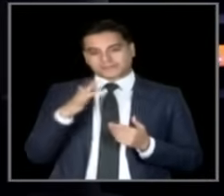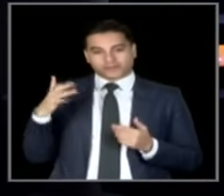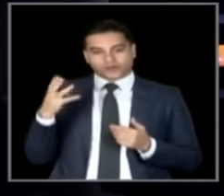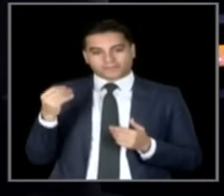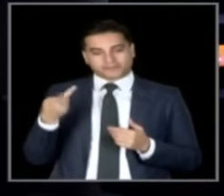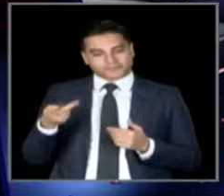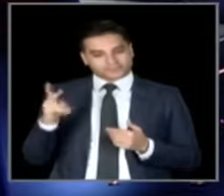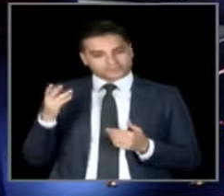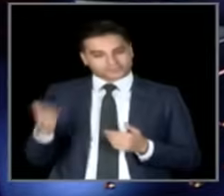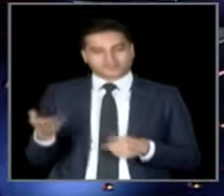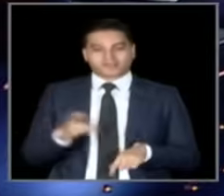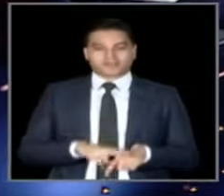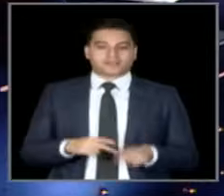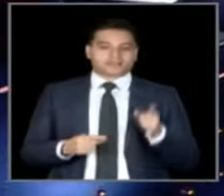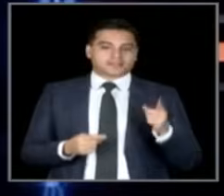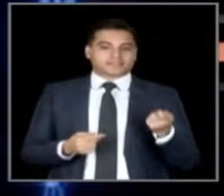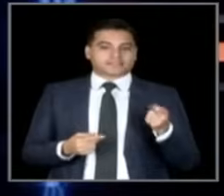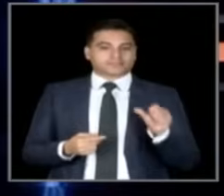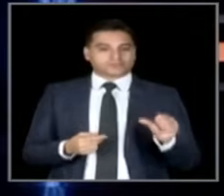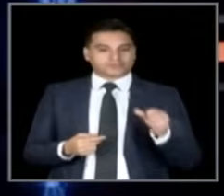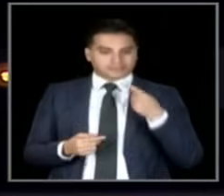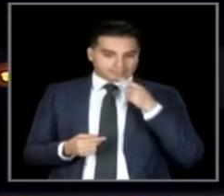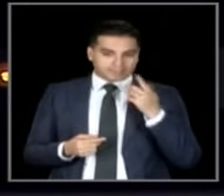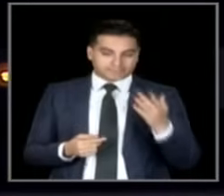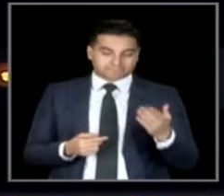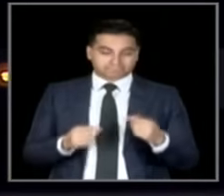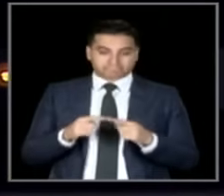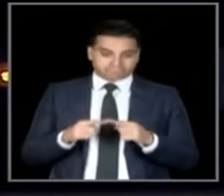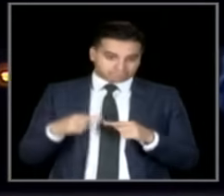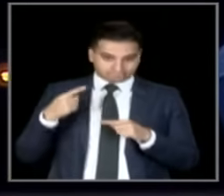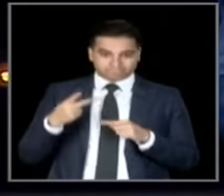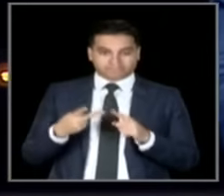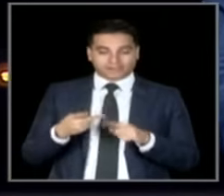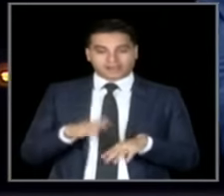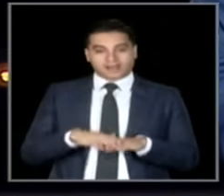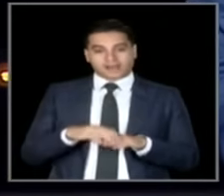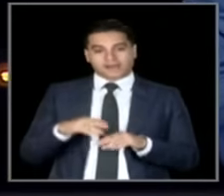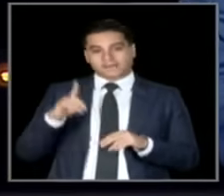السويس 140، جامعة اسكندرية 90. السؤال الثاني